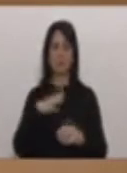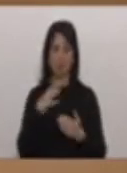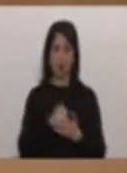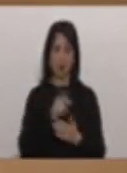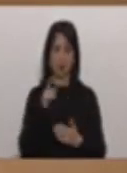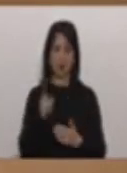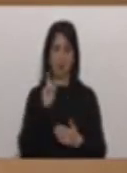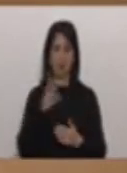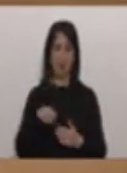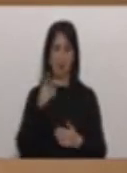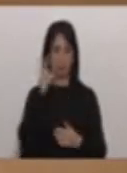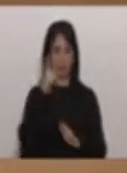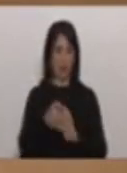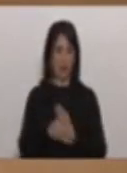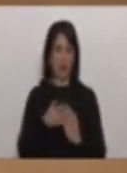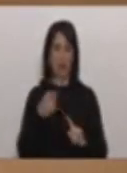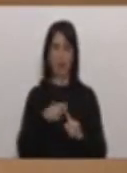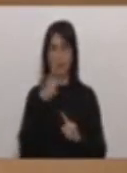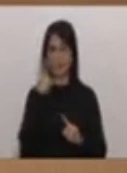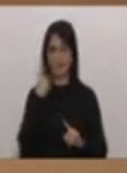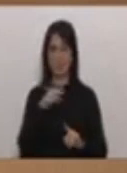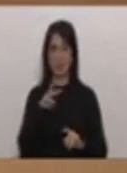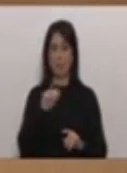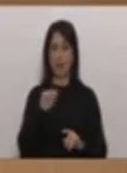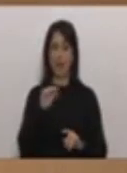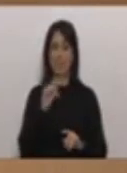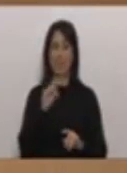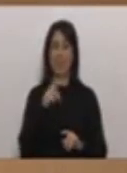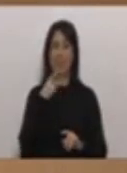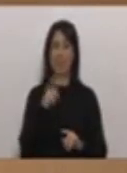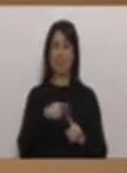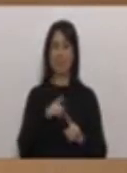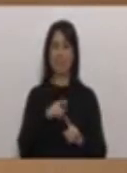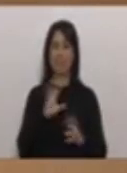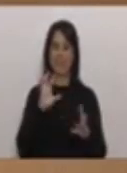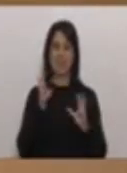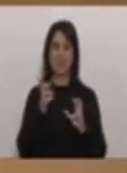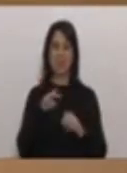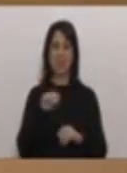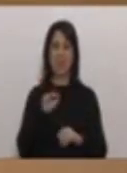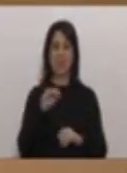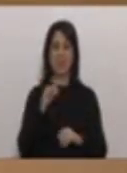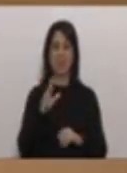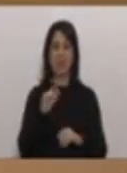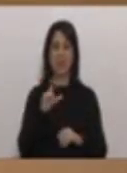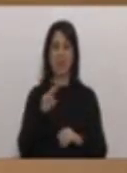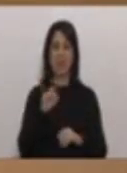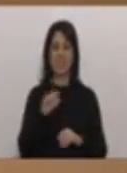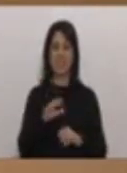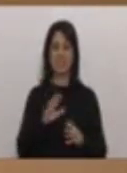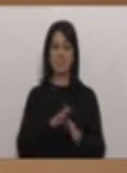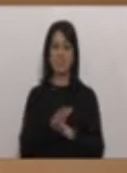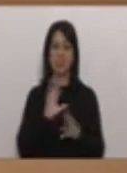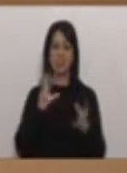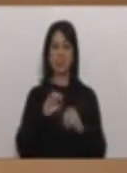ეს ყველამ უნდა გაიგოს და ის წეღან ნიკოლა მაკიაველი ახსენეს აქ, ის დამახინჯებული მაკიაველიზმი, სრულია დამახინჯებული, რომ